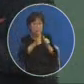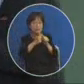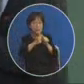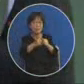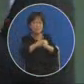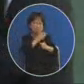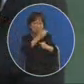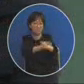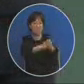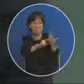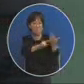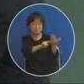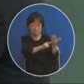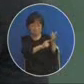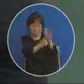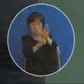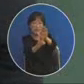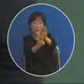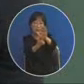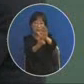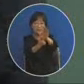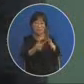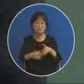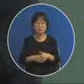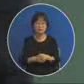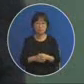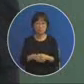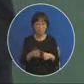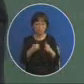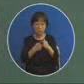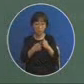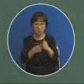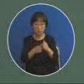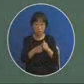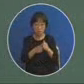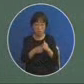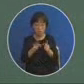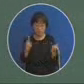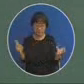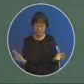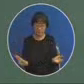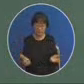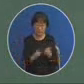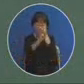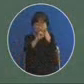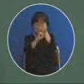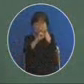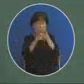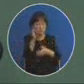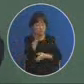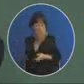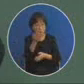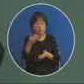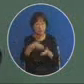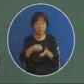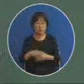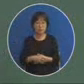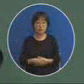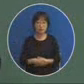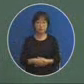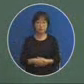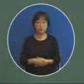tabernacle, God prepared all this power. 가장 먼저 기적을 일으키셨습니다. First, he bestowed these miracles. 여러분 흥분하지도